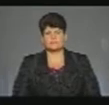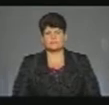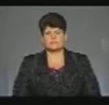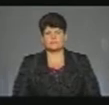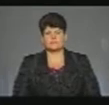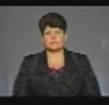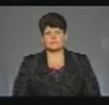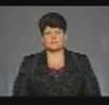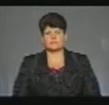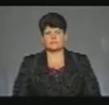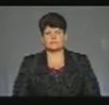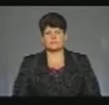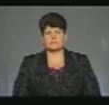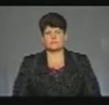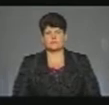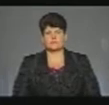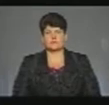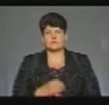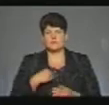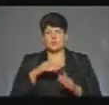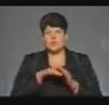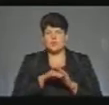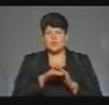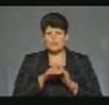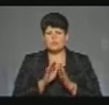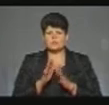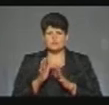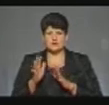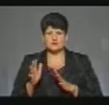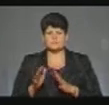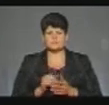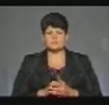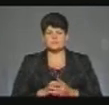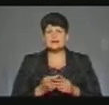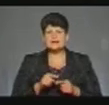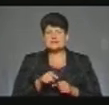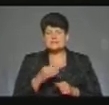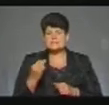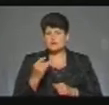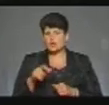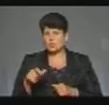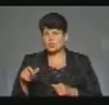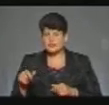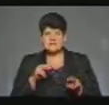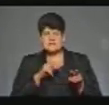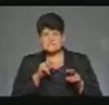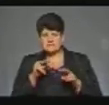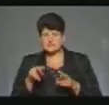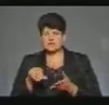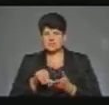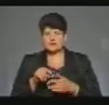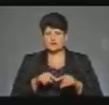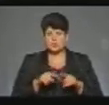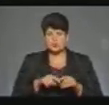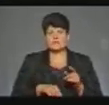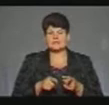Ми не хотіли там виїздити, ми зіховали в ліші, все повністю, все. Це історії людей, свідків та членів родин